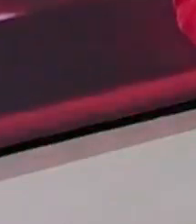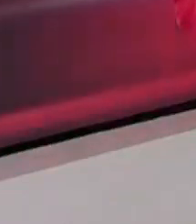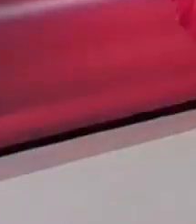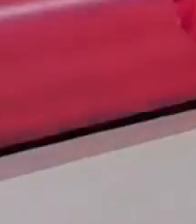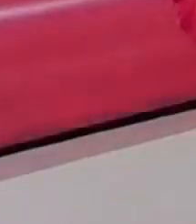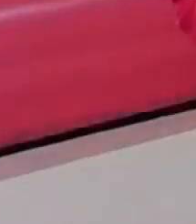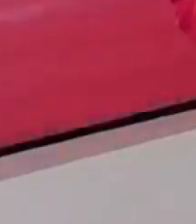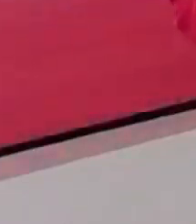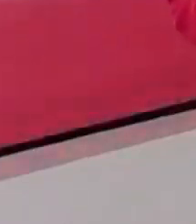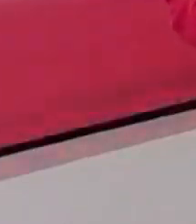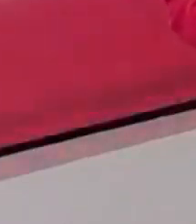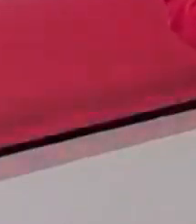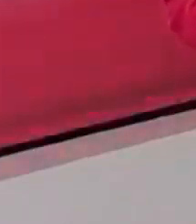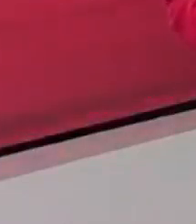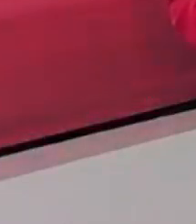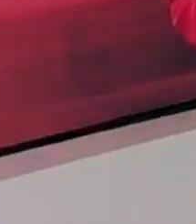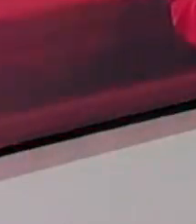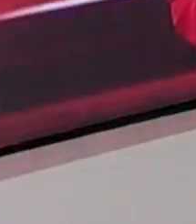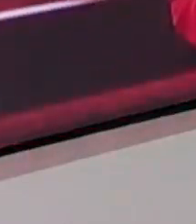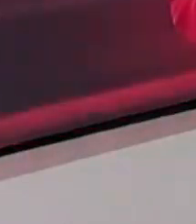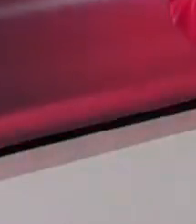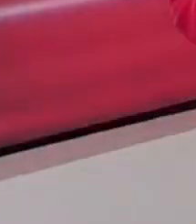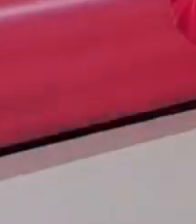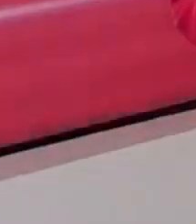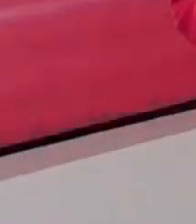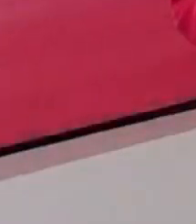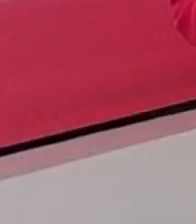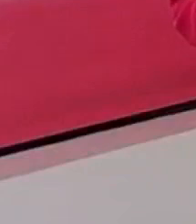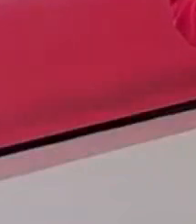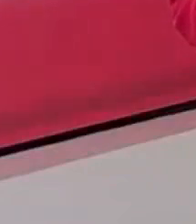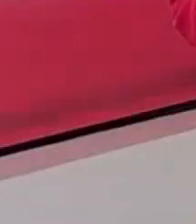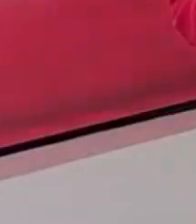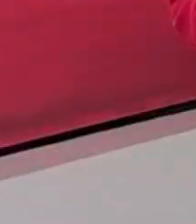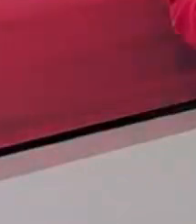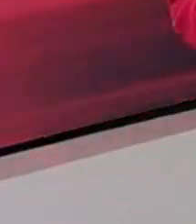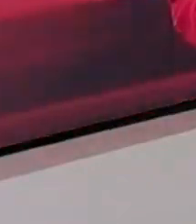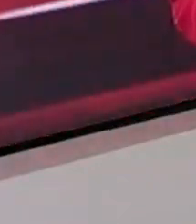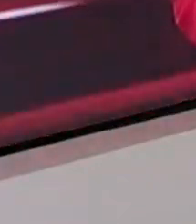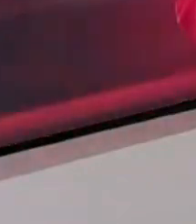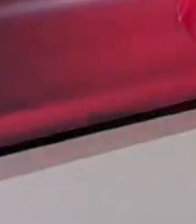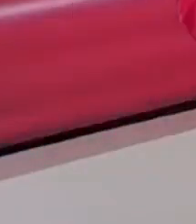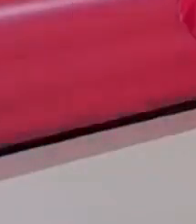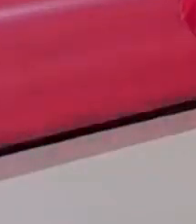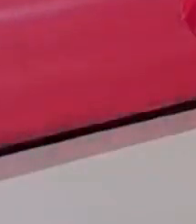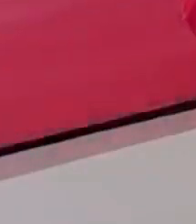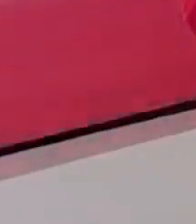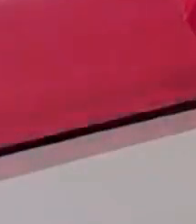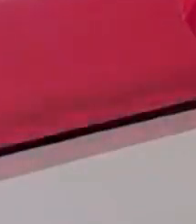subaybayan niyo po kami sa GMA Pinoy TV at sa www.gmanews.tv.